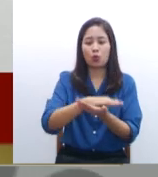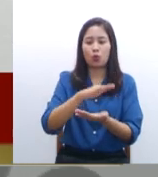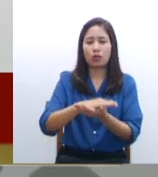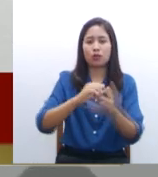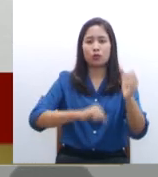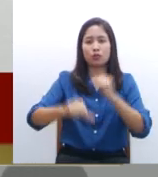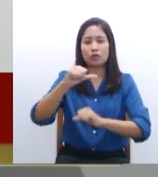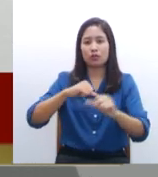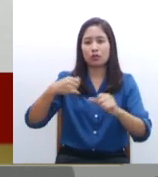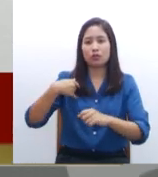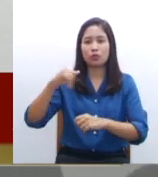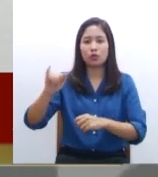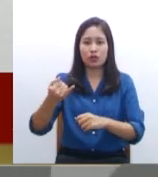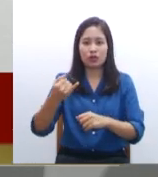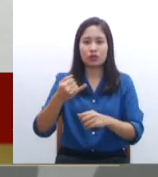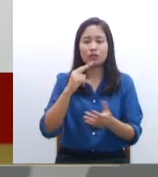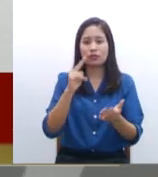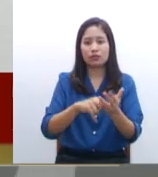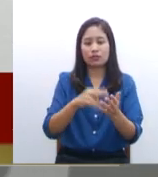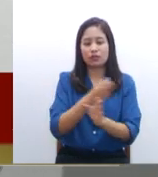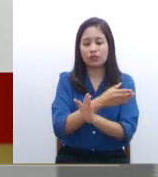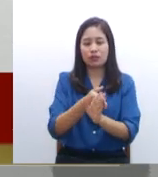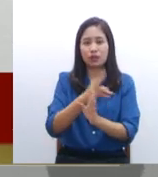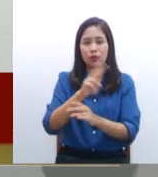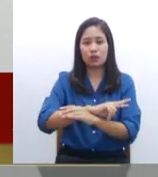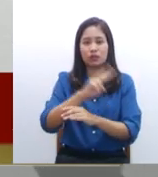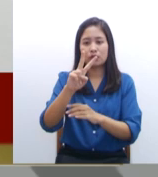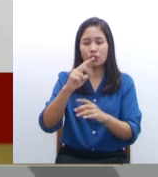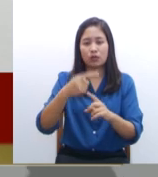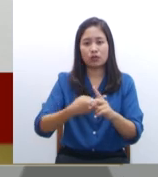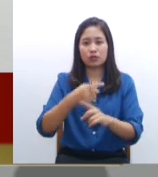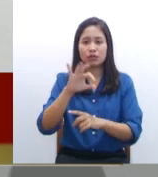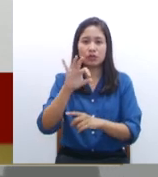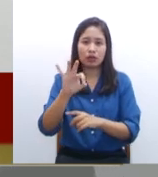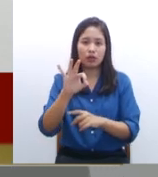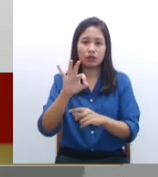ทยาลัยทางไปรษณีย์ภายในวันที่2กันยายนพุทธศักราช